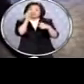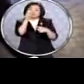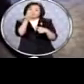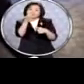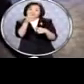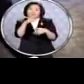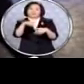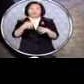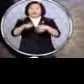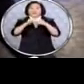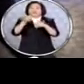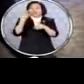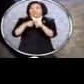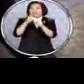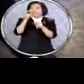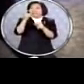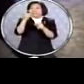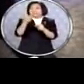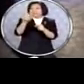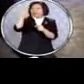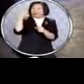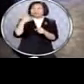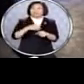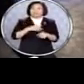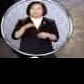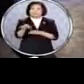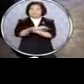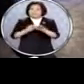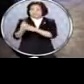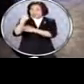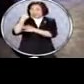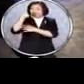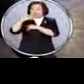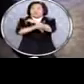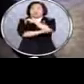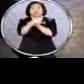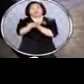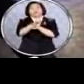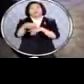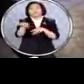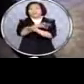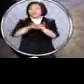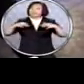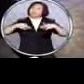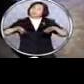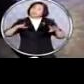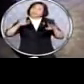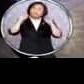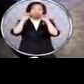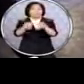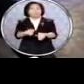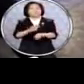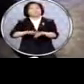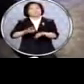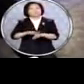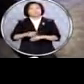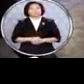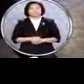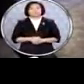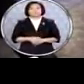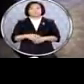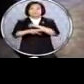水准。拼经济不固本，只会让台湾不断的失血，日益虚弱，本不